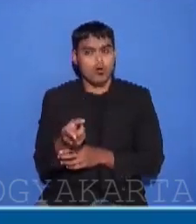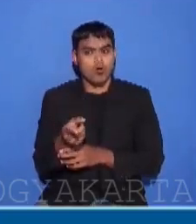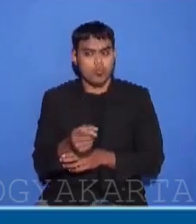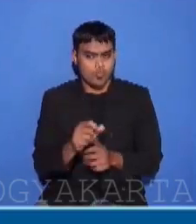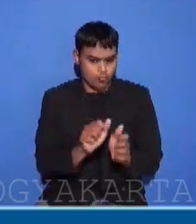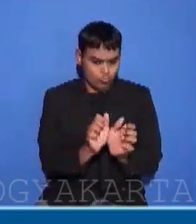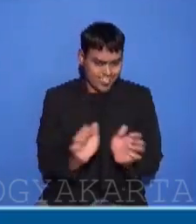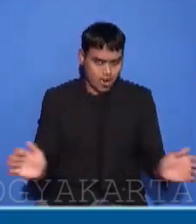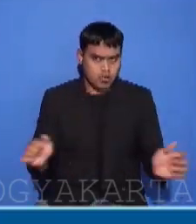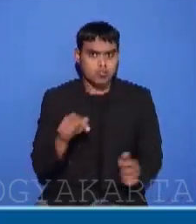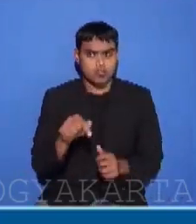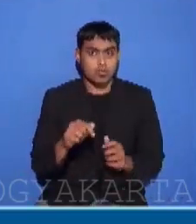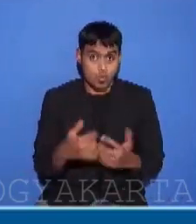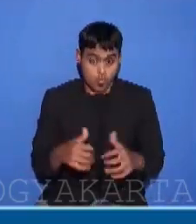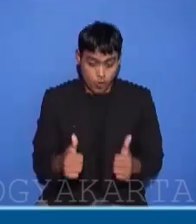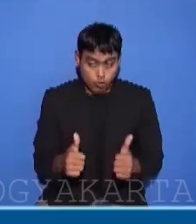unggul